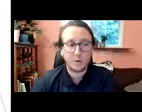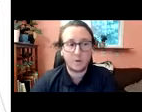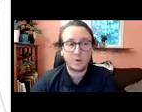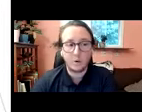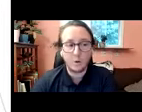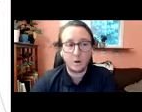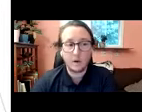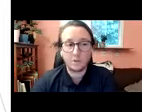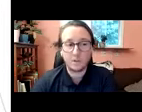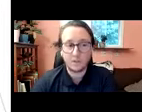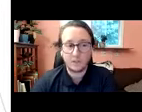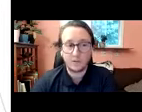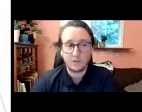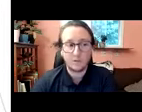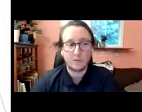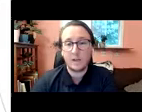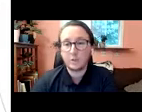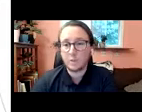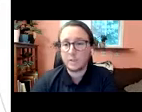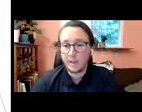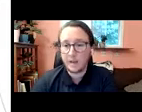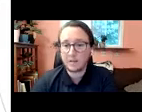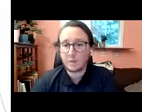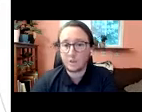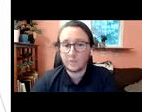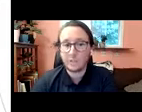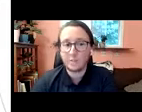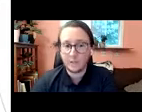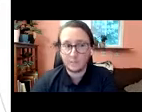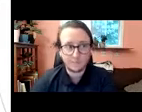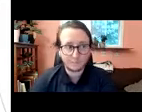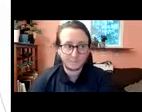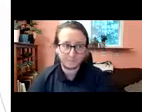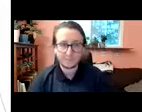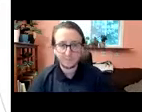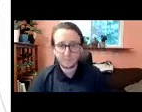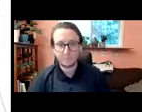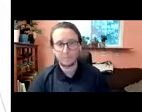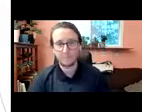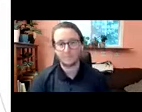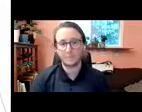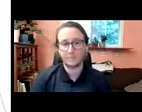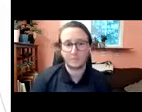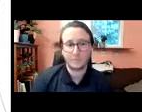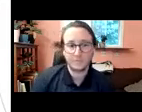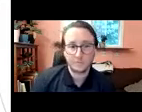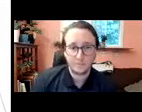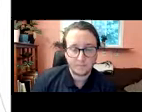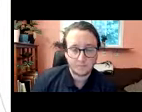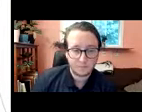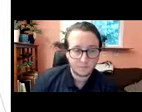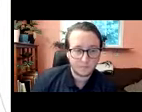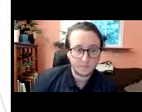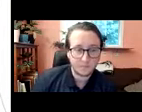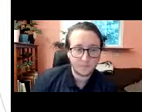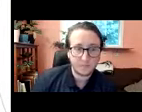des docteurs. Rien, c'est de leur faute. C'est toujours la faute à quelqu'un d'autre.